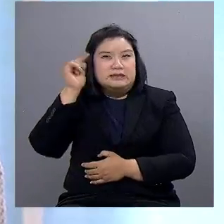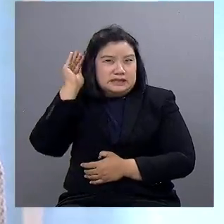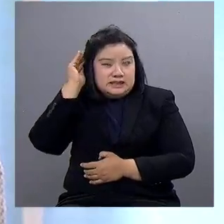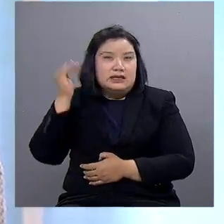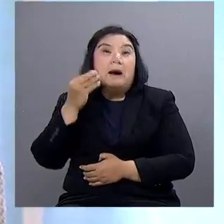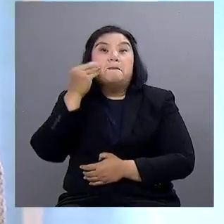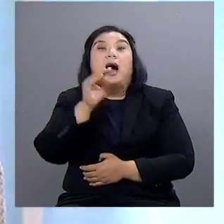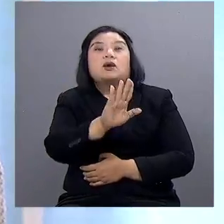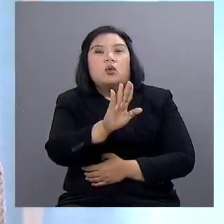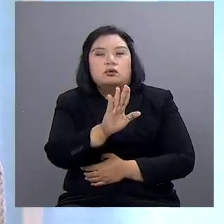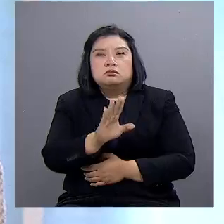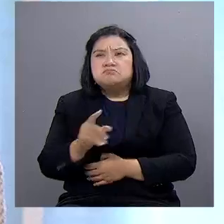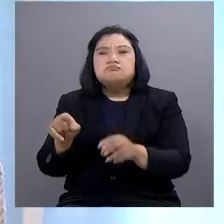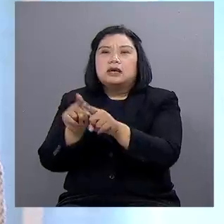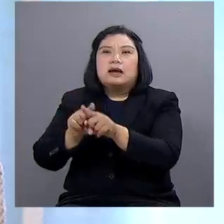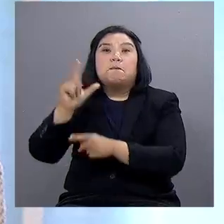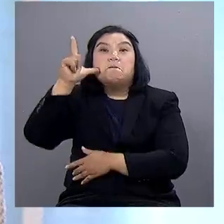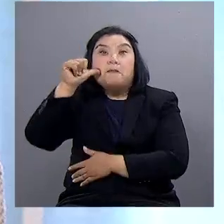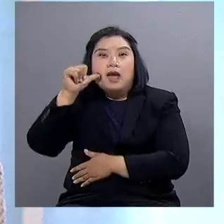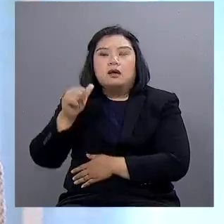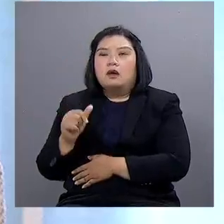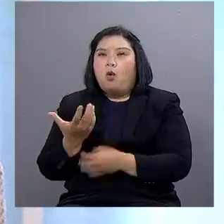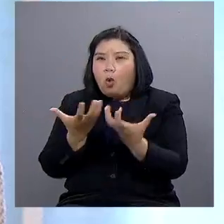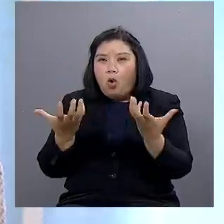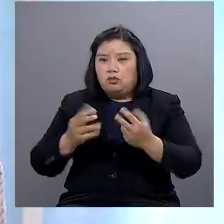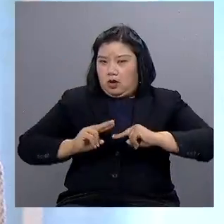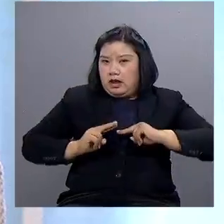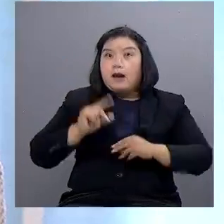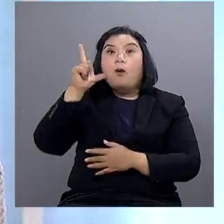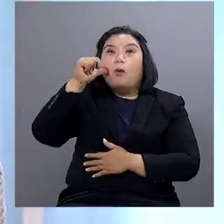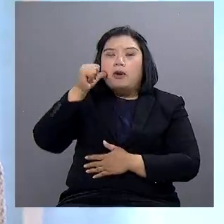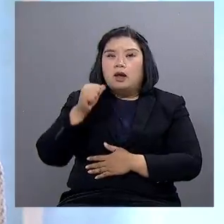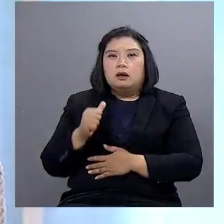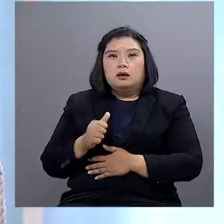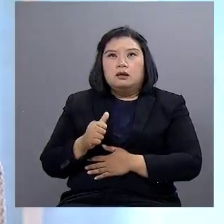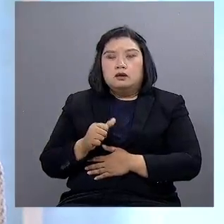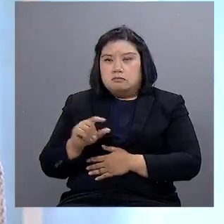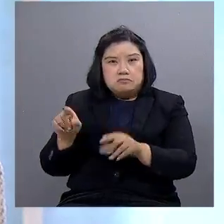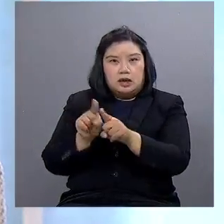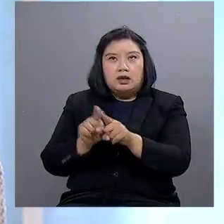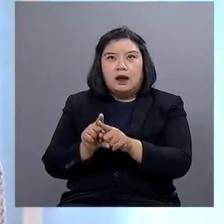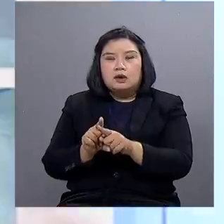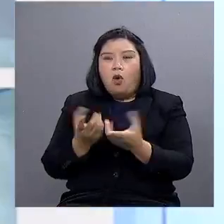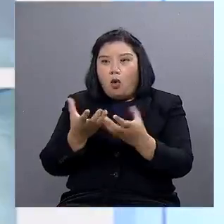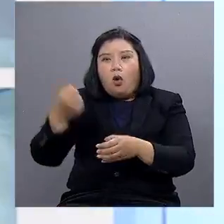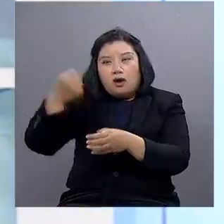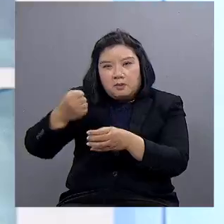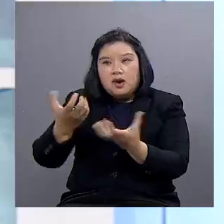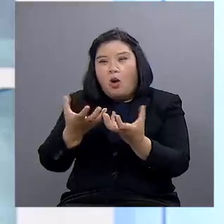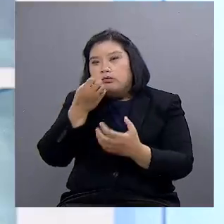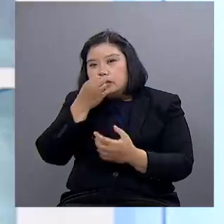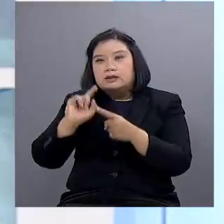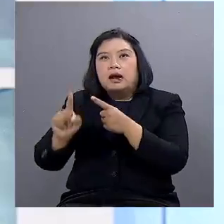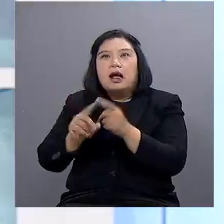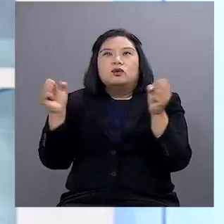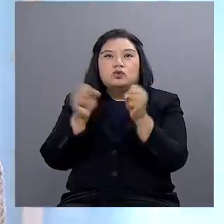แหละ เป็นทุกบ้านอะไรที่เป็นของรักของห่วงของคุณแม่เนี่ยก็ไม่ใช่ลูกชายนะส่วนใหญ่จะเป็นกะปิแล้วก็อย่าง เป็นของในตู้เย็น พริกแกง